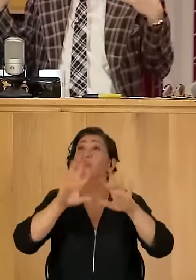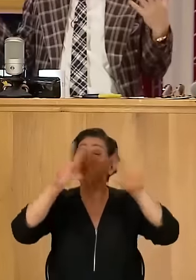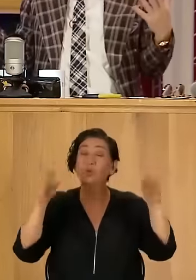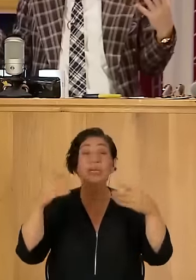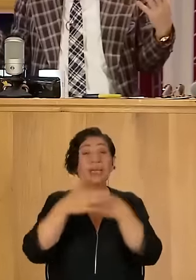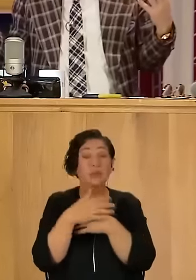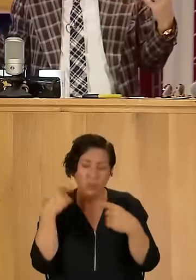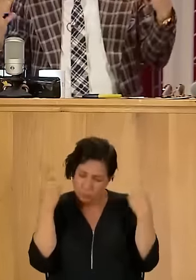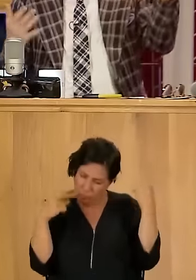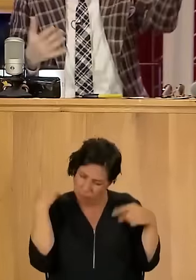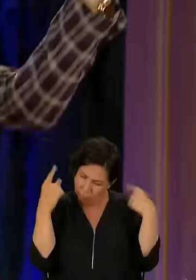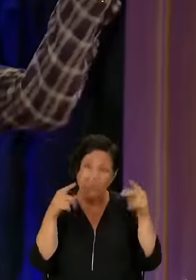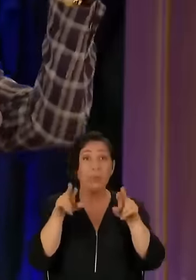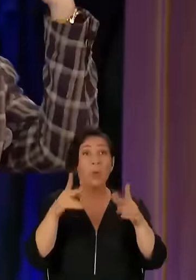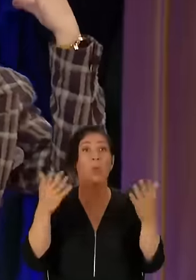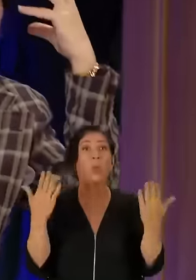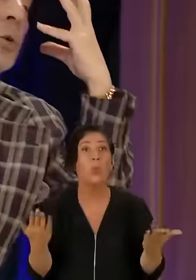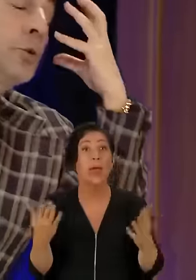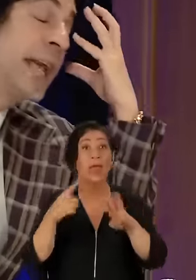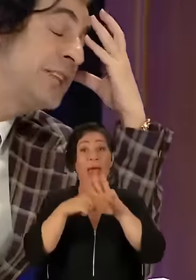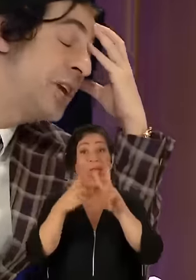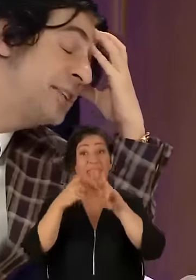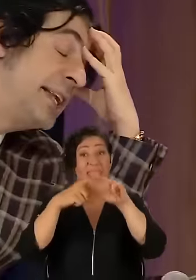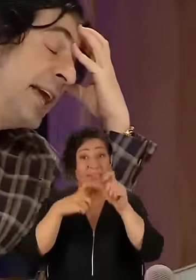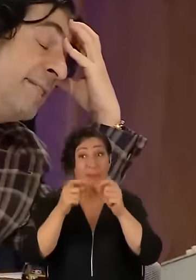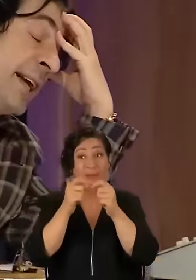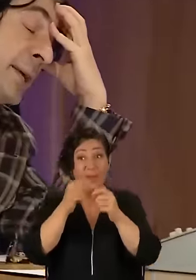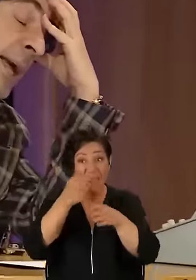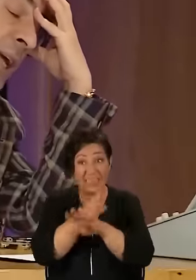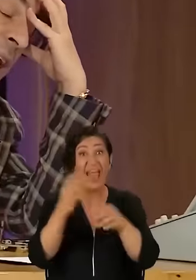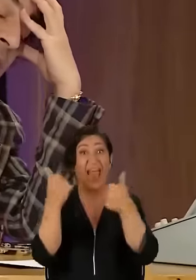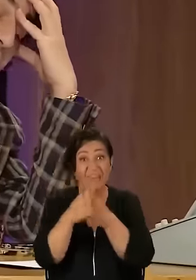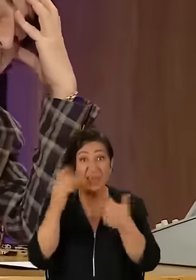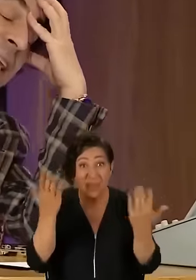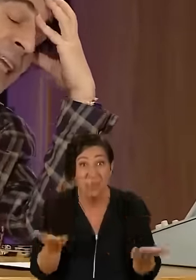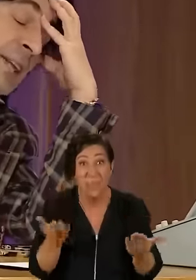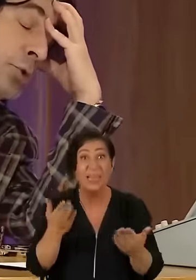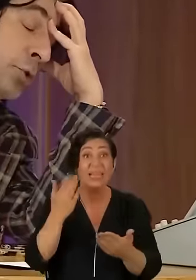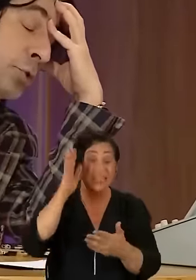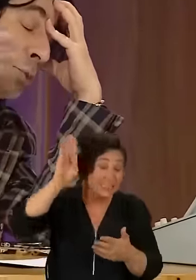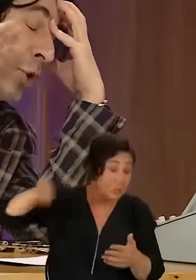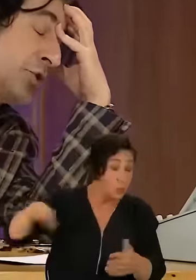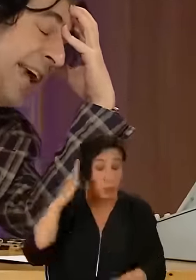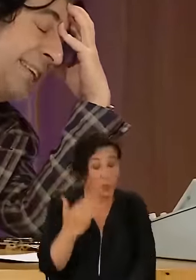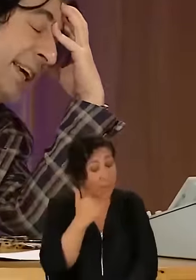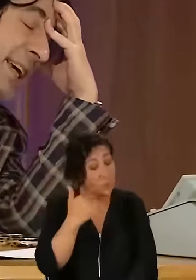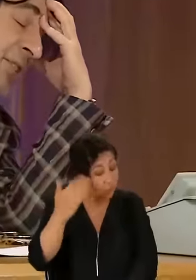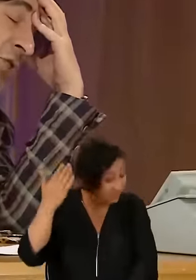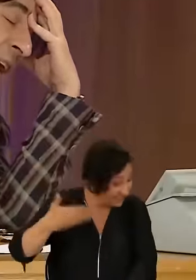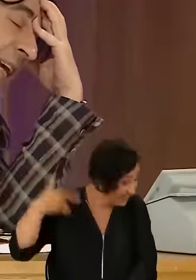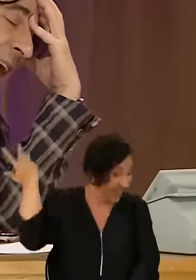bunu düşünmüşler gibi. Ulen Enes Batur gerçekten evlendi mi? Çek elini, uyku tutmuyor.